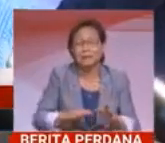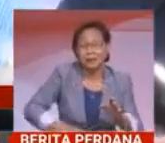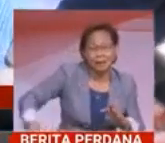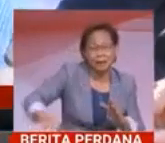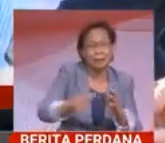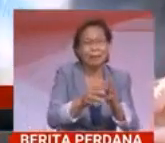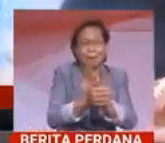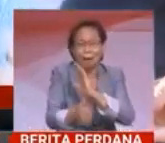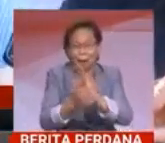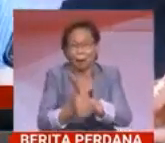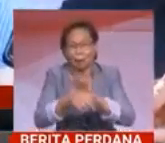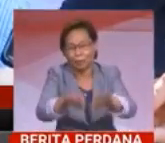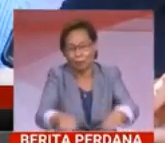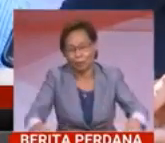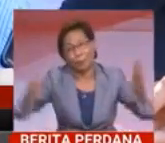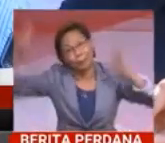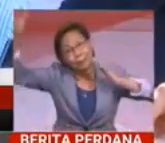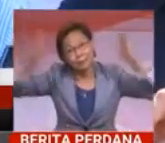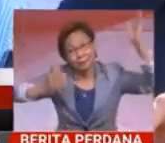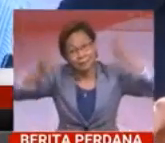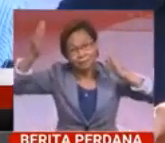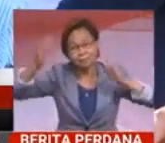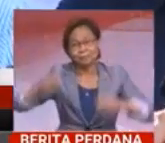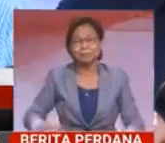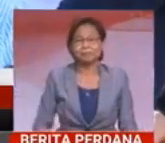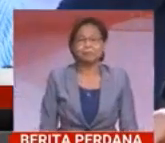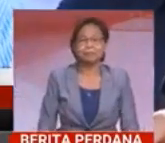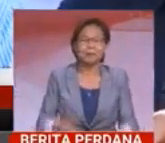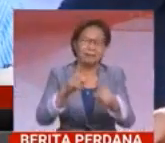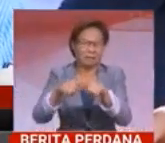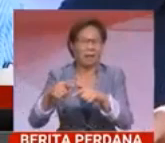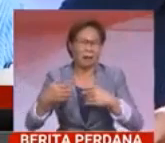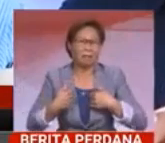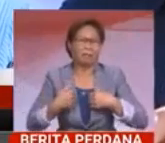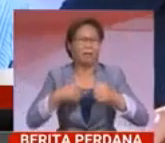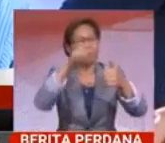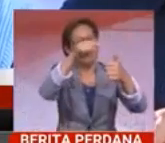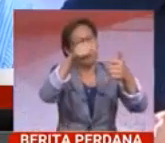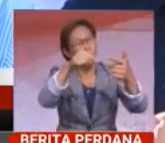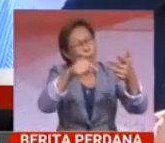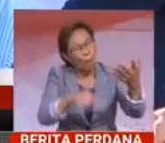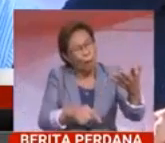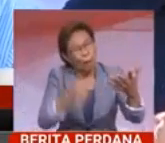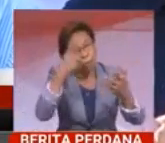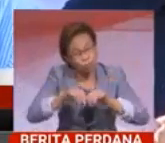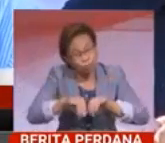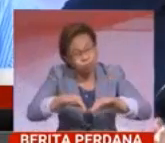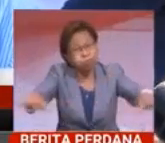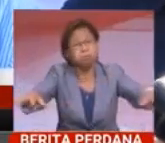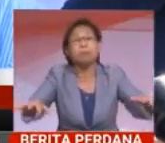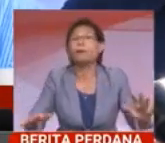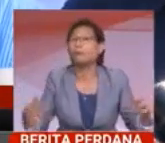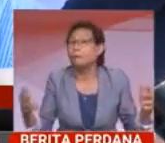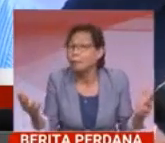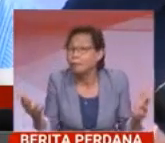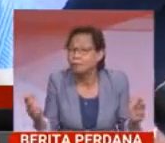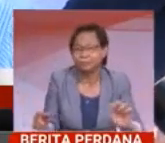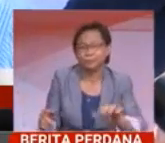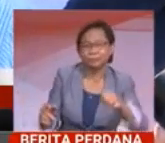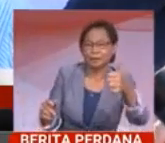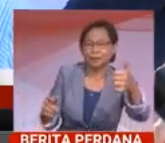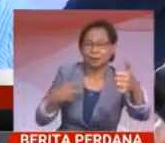anak malaysia ada pelbagai cara untuk perkembangan ini satu ialah dengan